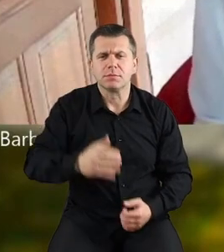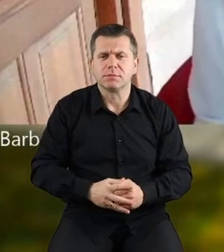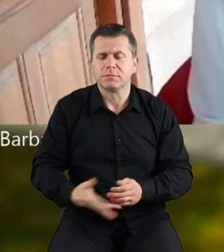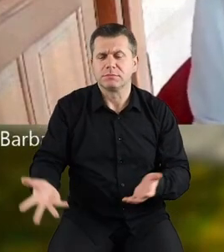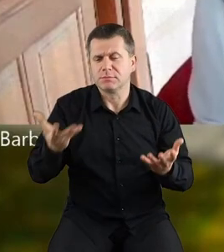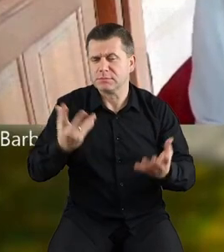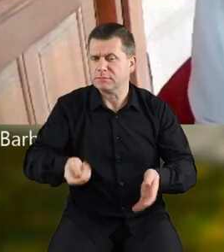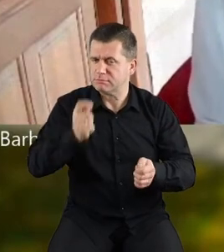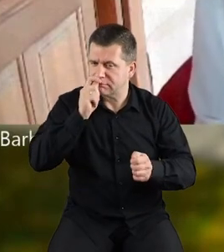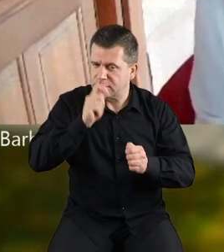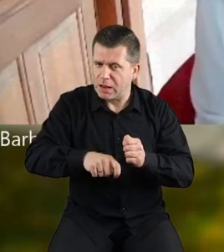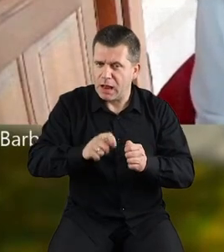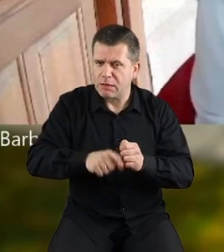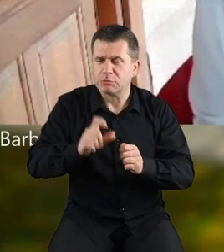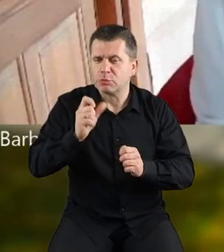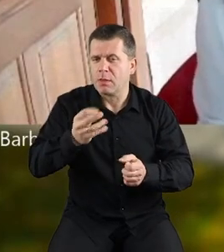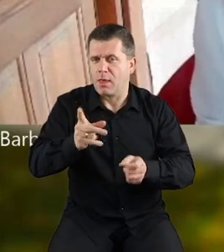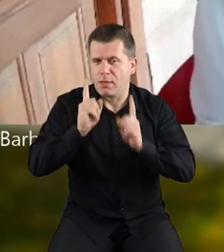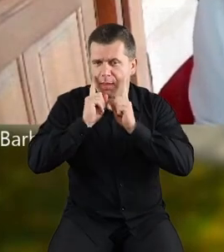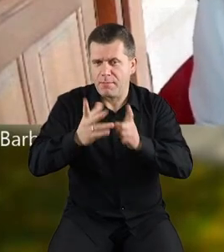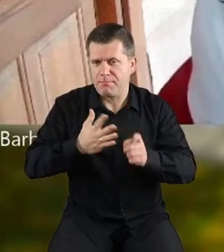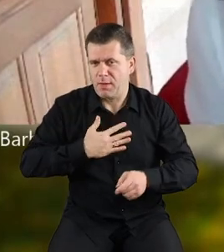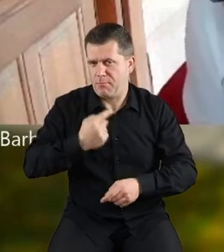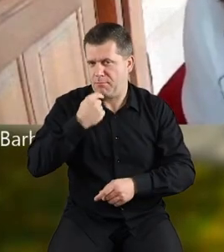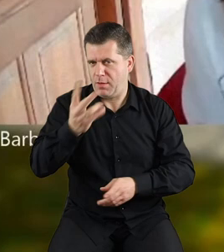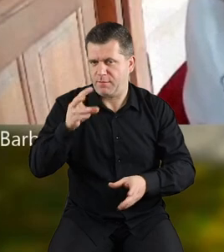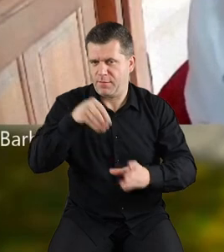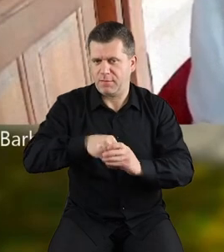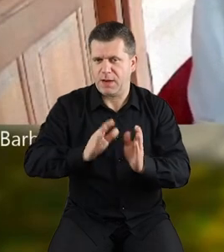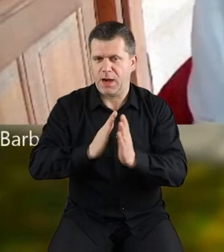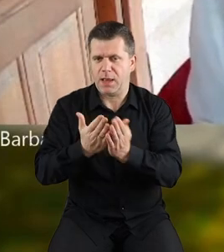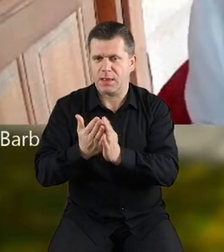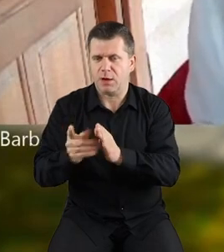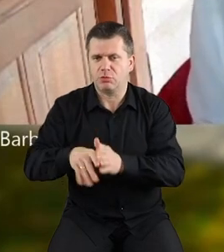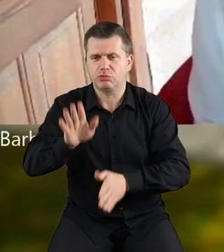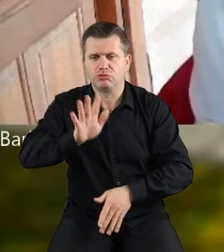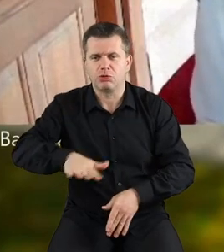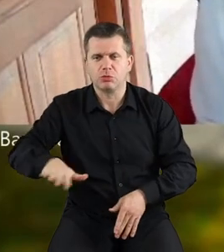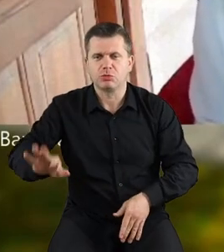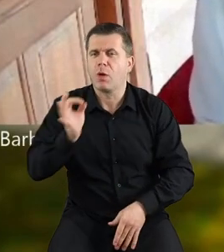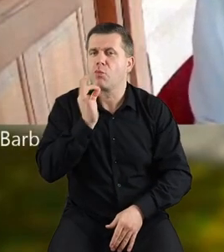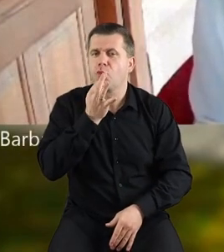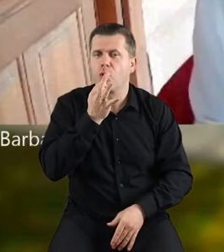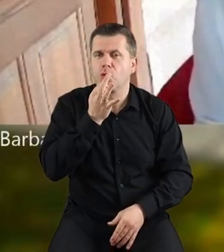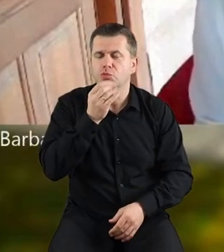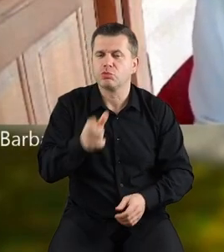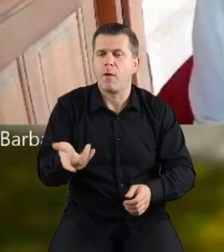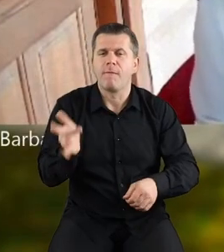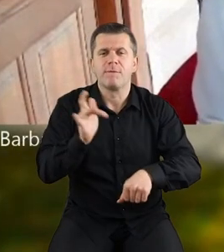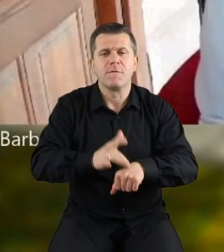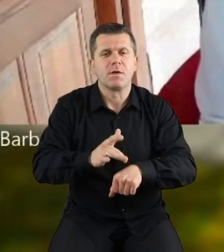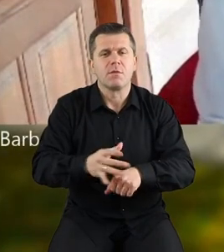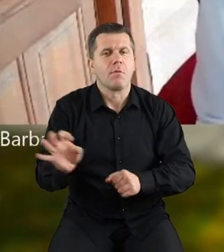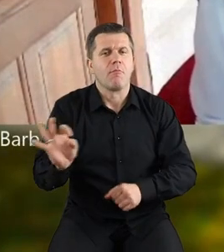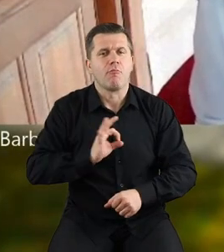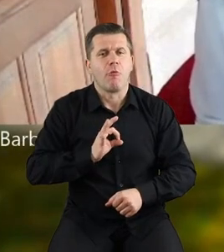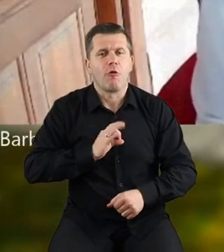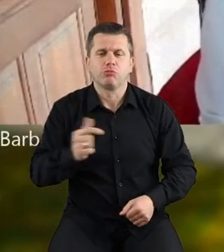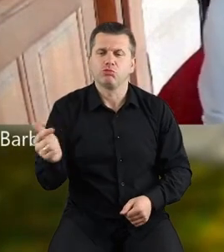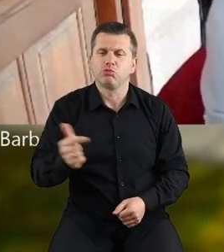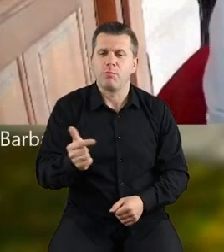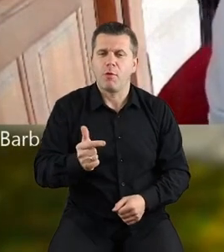aby sprawdzić, co tak naprawdę mam do powiedzenia w literaturze dziecięco-młodzieżowej i to wynikało z